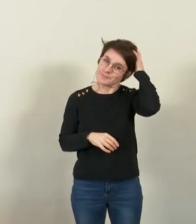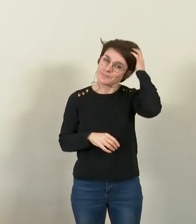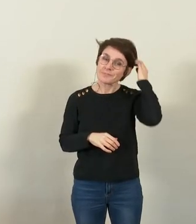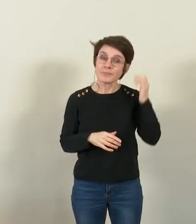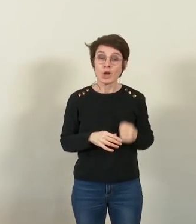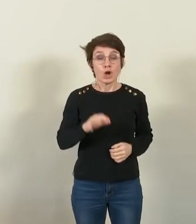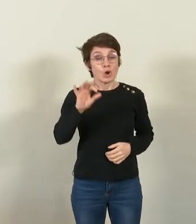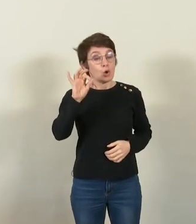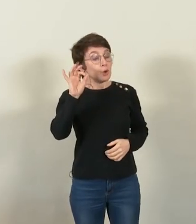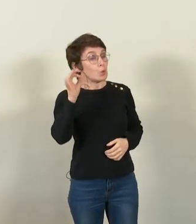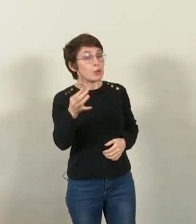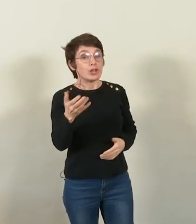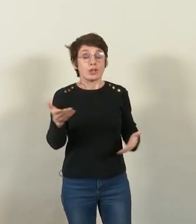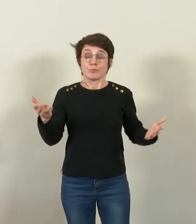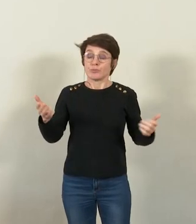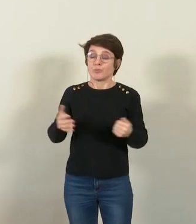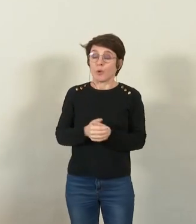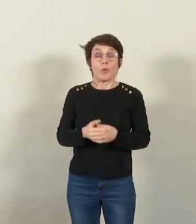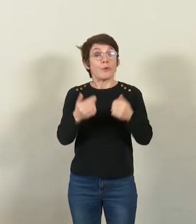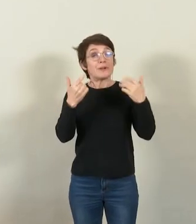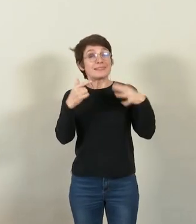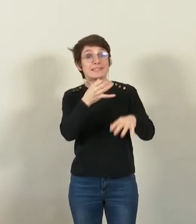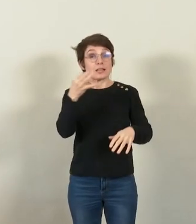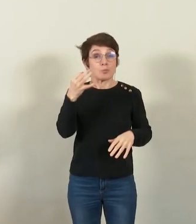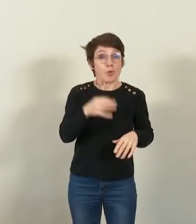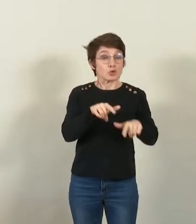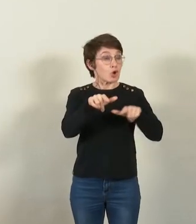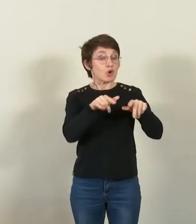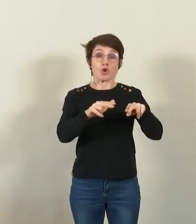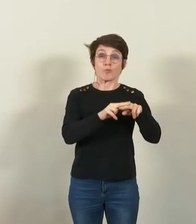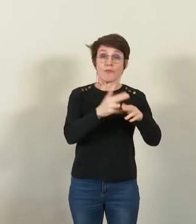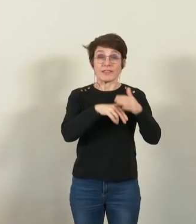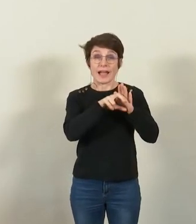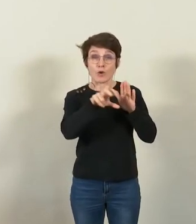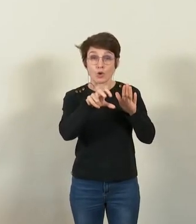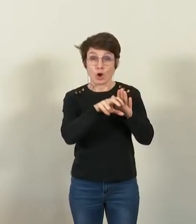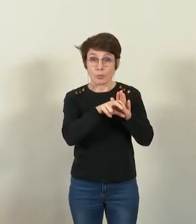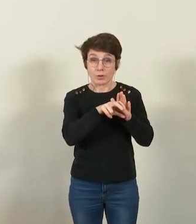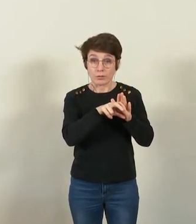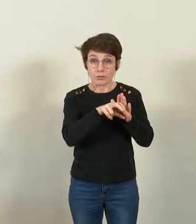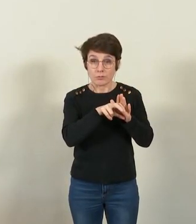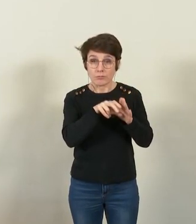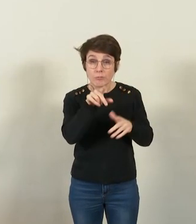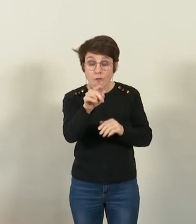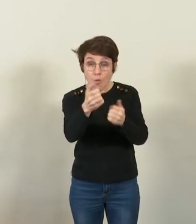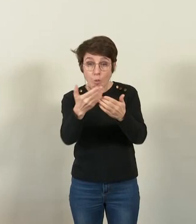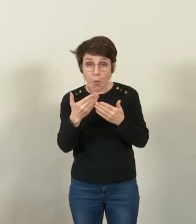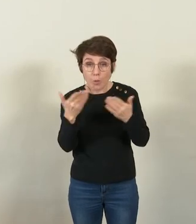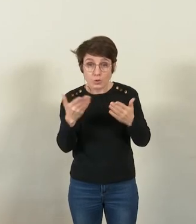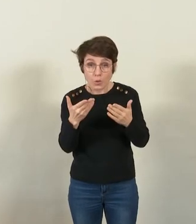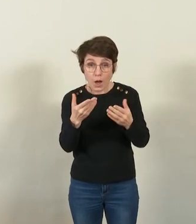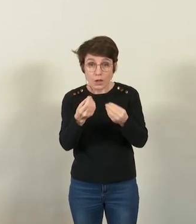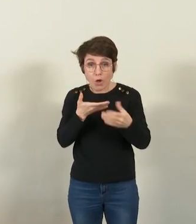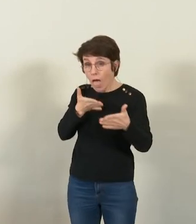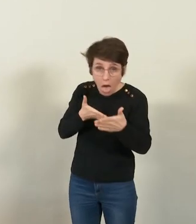oui écoutez il y a 17 % donc de de logement vide à Grenoble et la première idée qui vient c'est de créer un frein supplémentaire